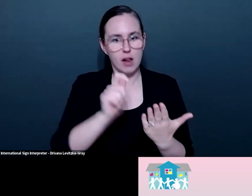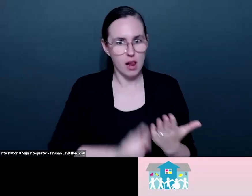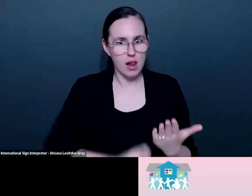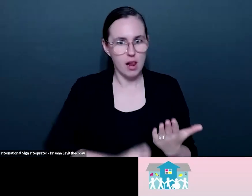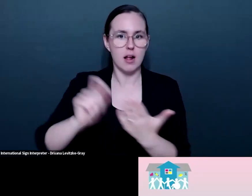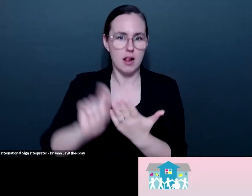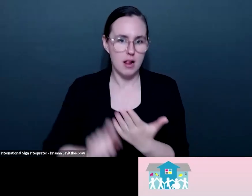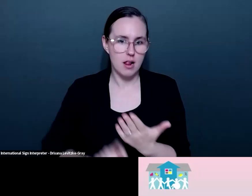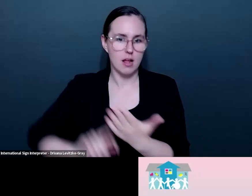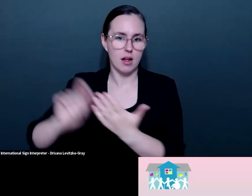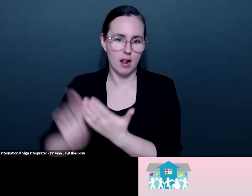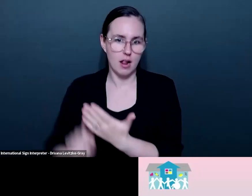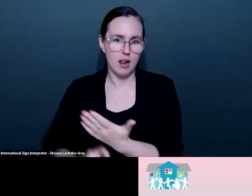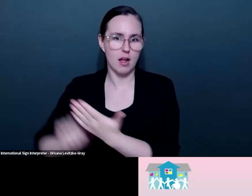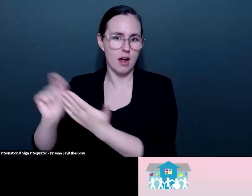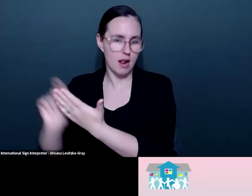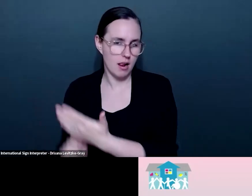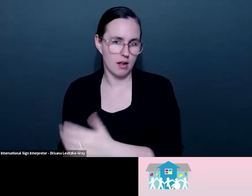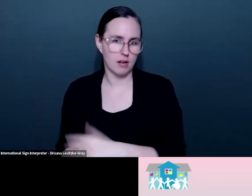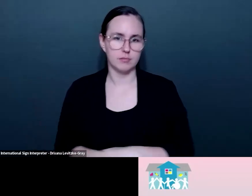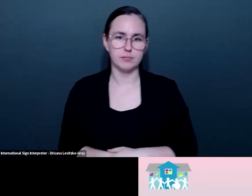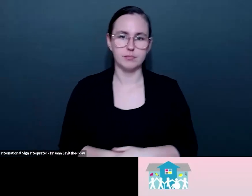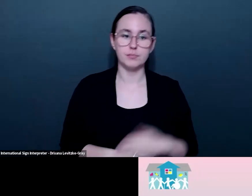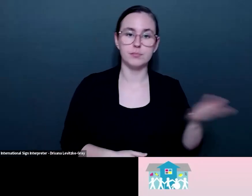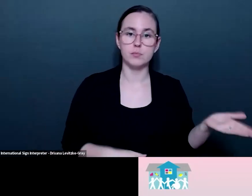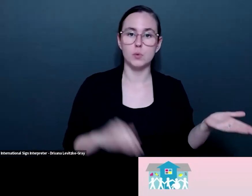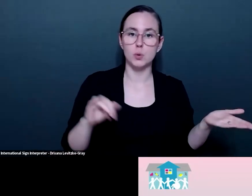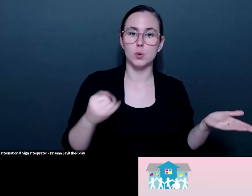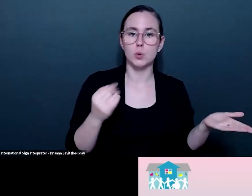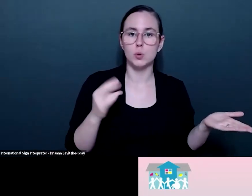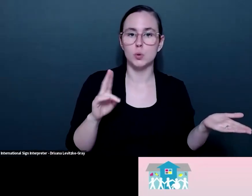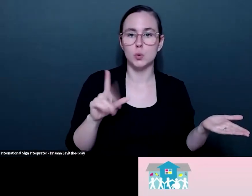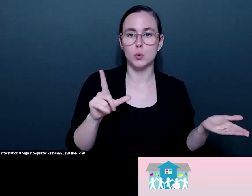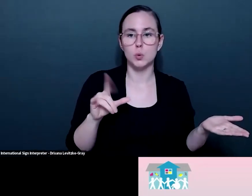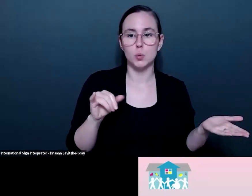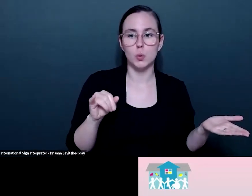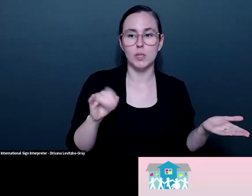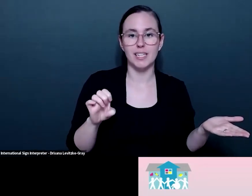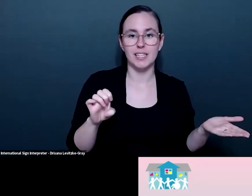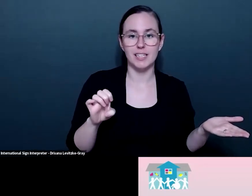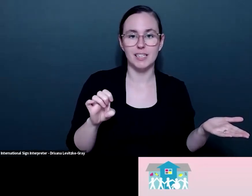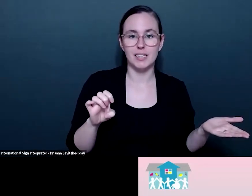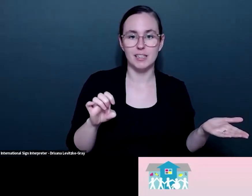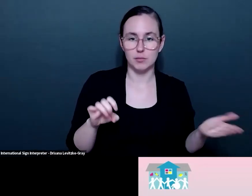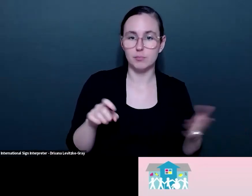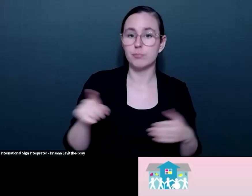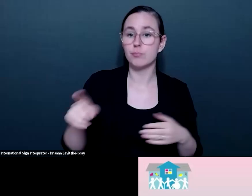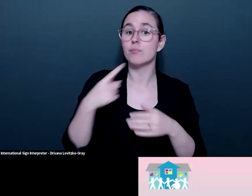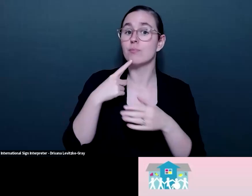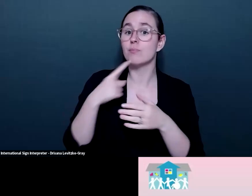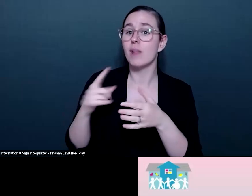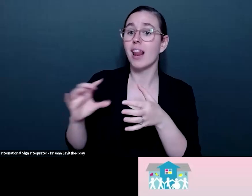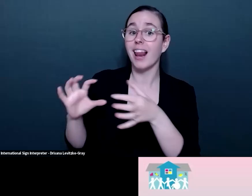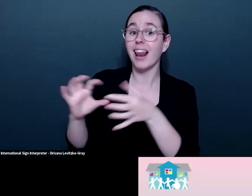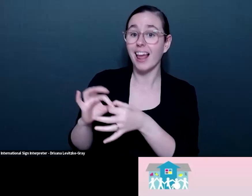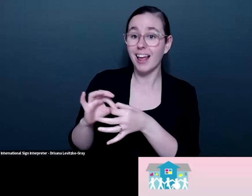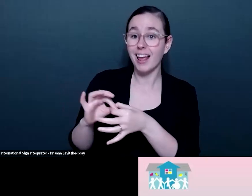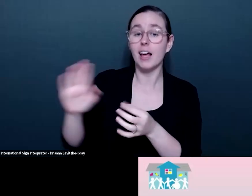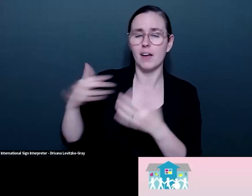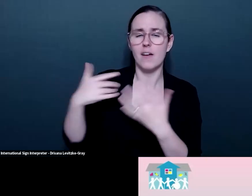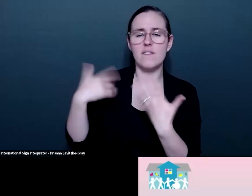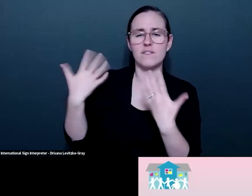Donc, il y a une question qui a rapport au lien. Donc, j'ai mis ça dans le lien. J'ai remarqué qu'il y a